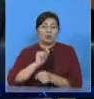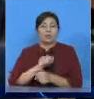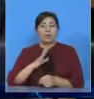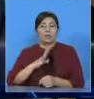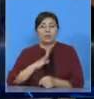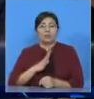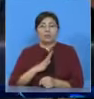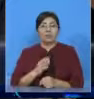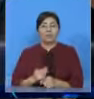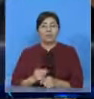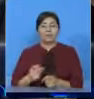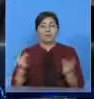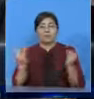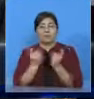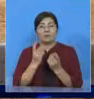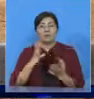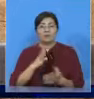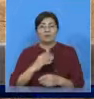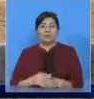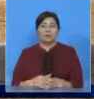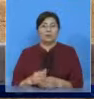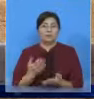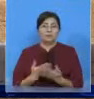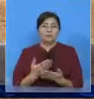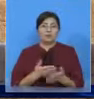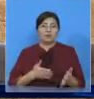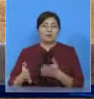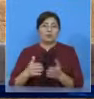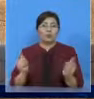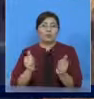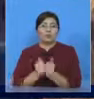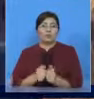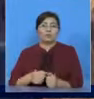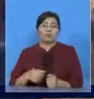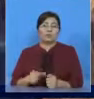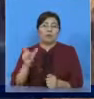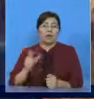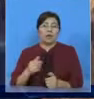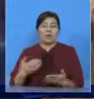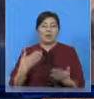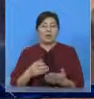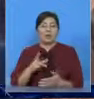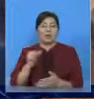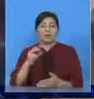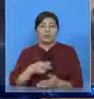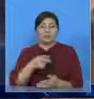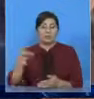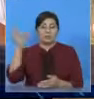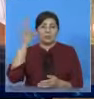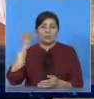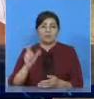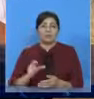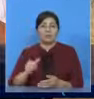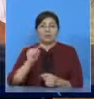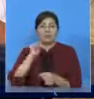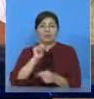туристік маршрутқа енгізу мақсатында ұйымдастырылып отыр. Айта кетейік, жол бойында орналасқан халық кеңесі ескерткіш белгісін жолаушылар тоқтап,